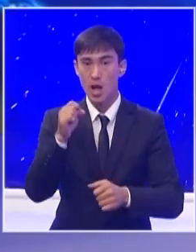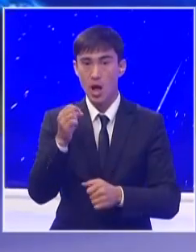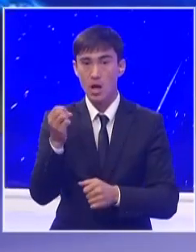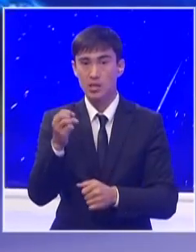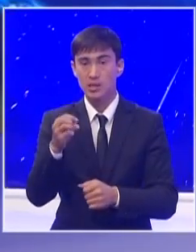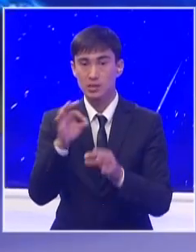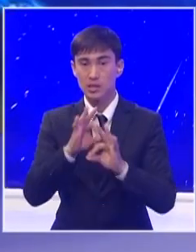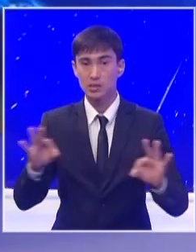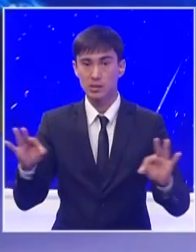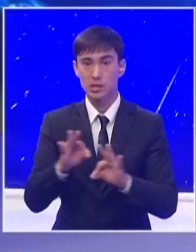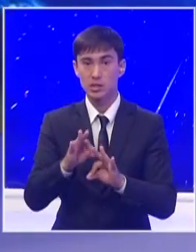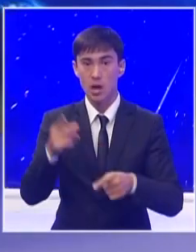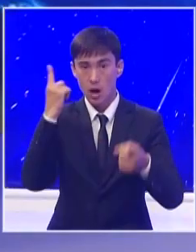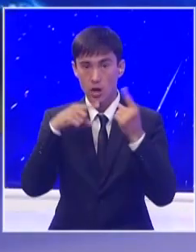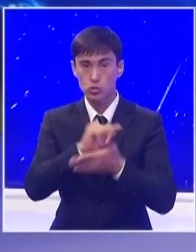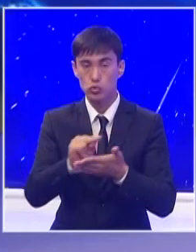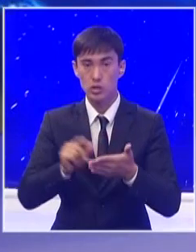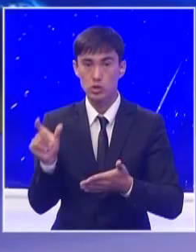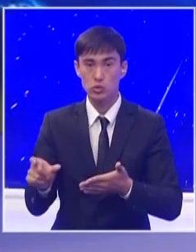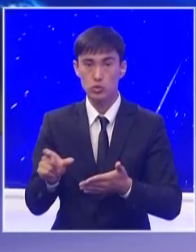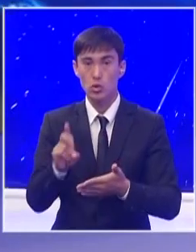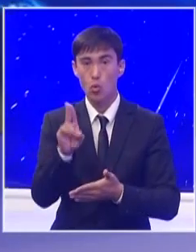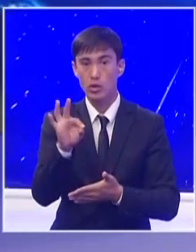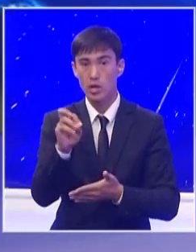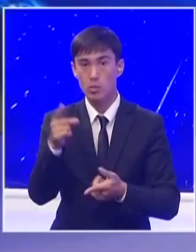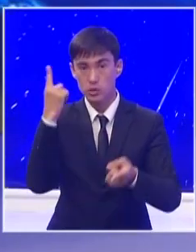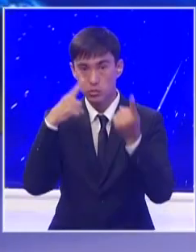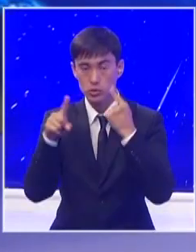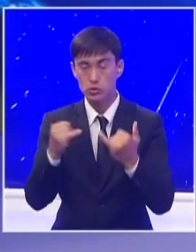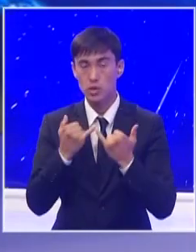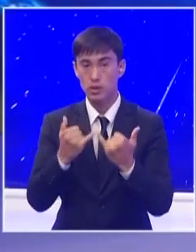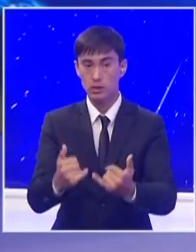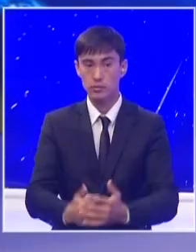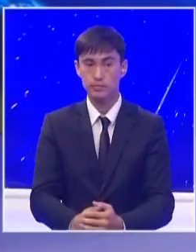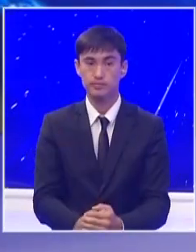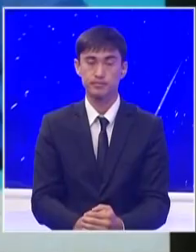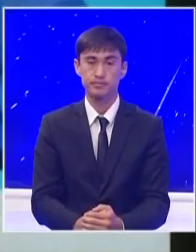сазды кеш ақын, журналист, жазушы Қуат Қайрамбаевтың шығармашылығына арналды.